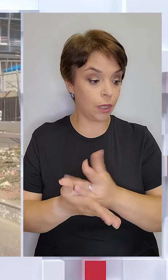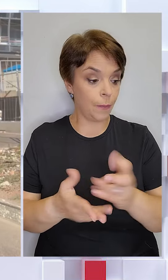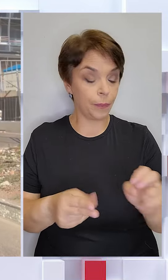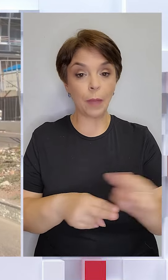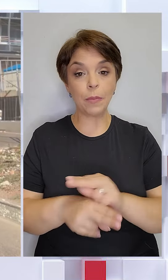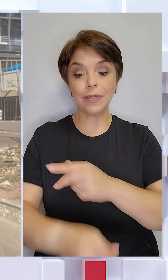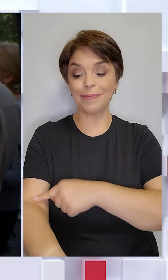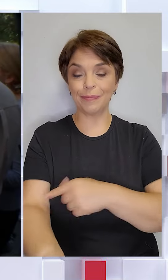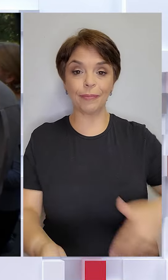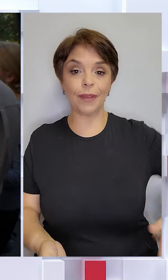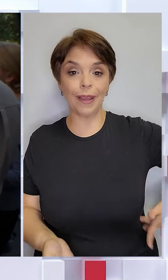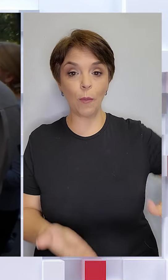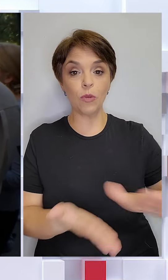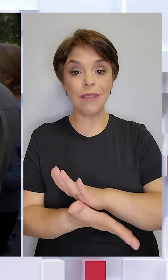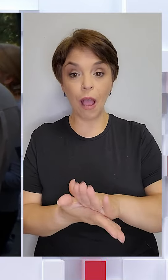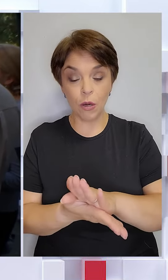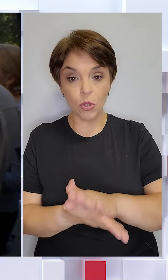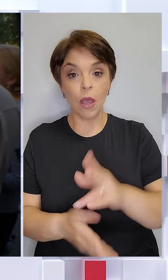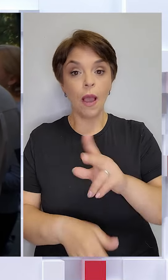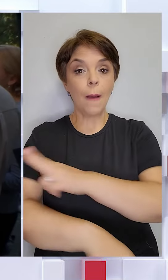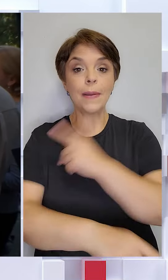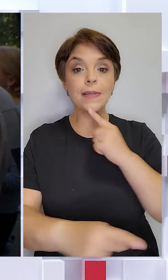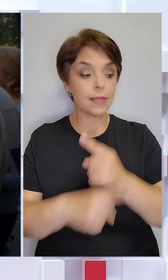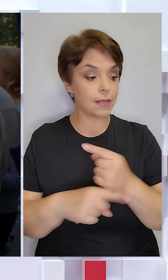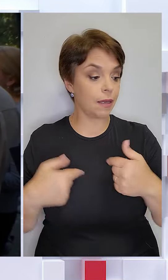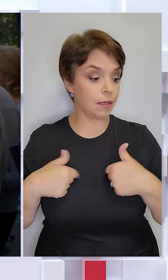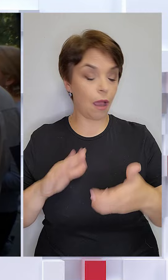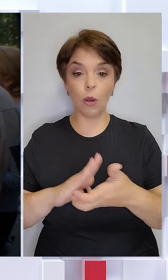процедурі гемодіалізу, медсестра і я